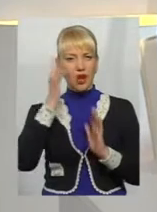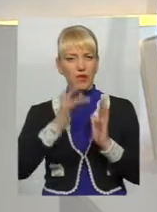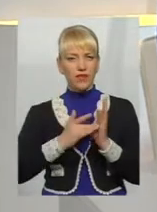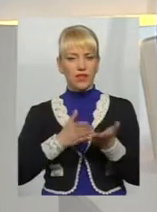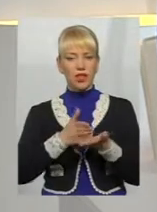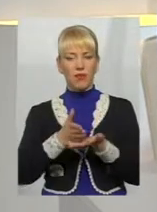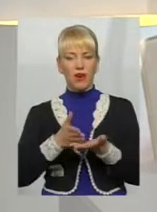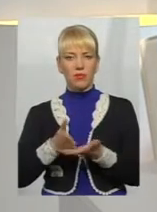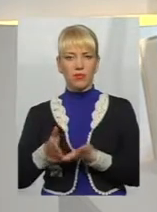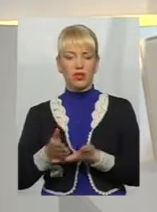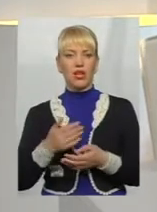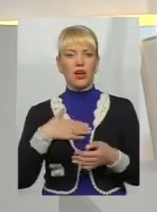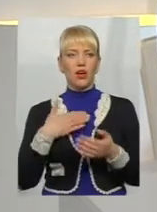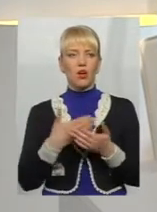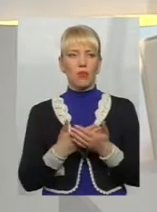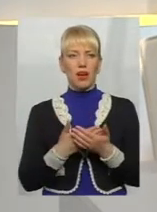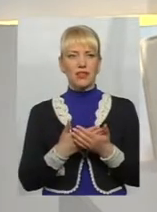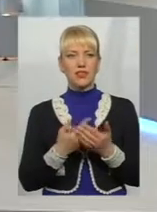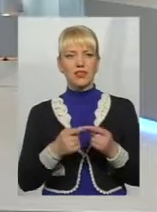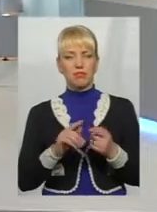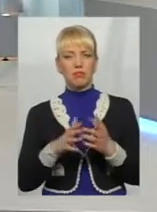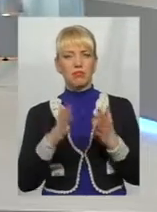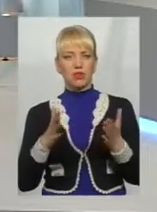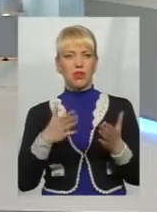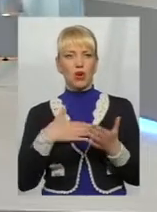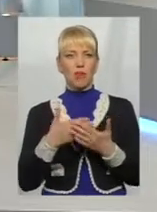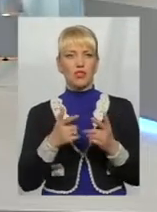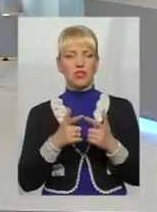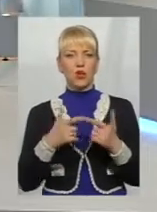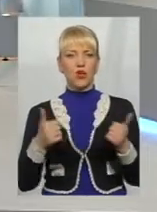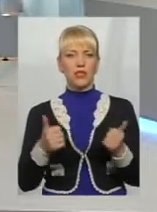напрямки громадські, по суті, в основному це громадські організації, які